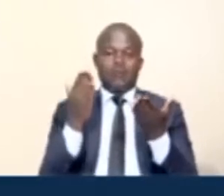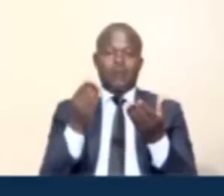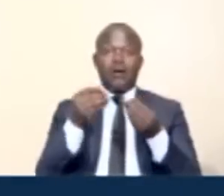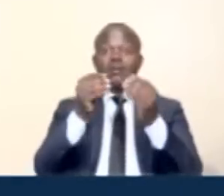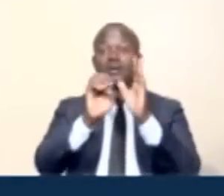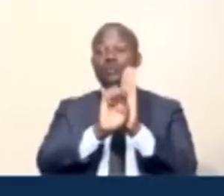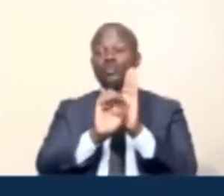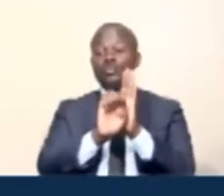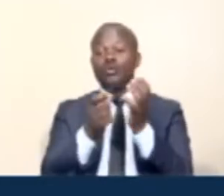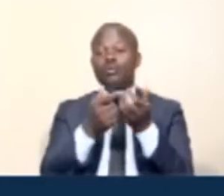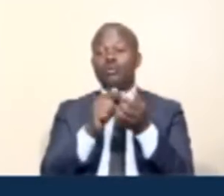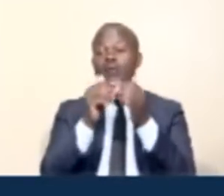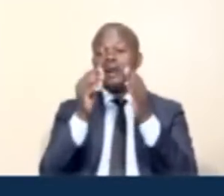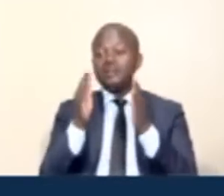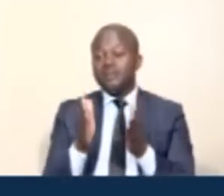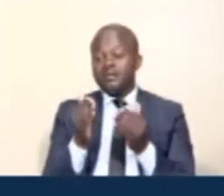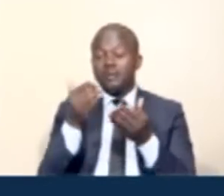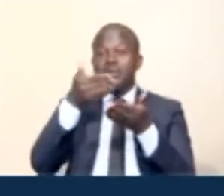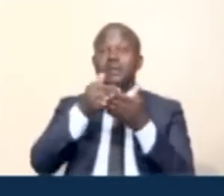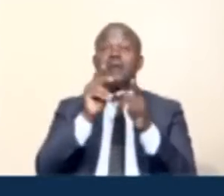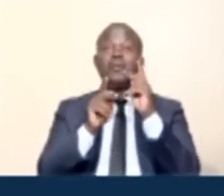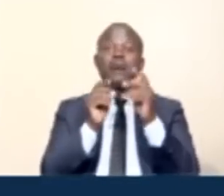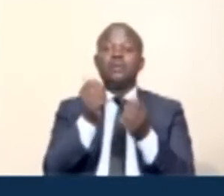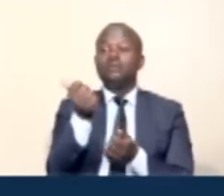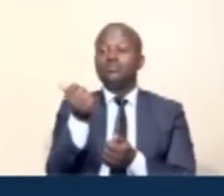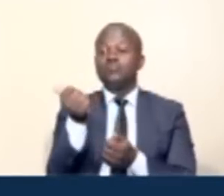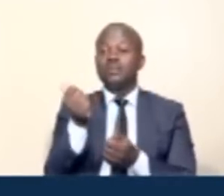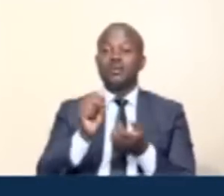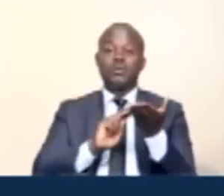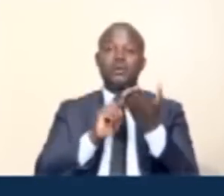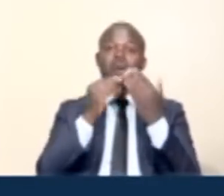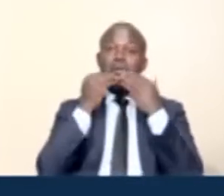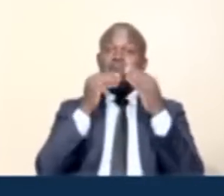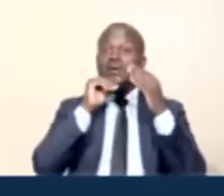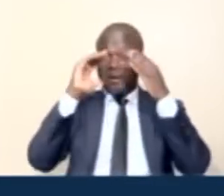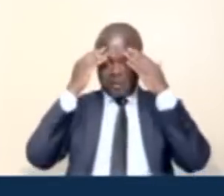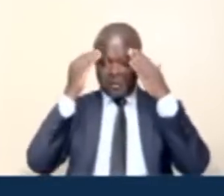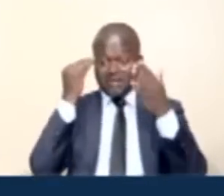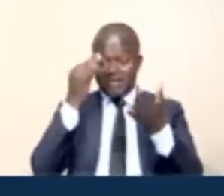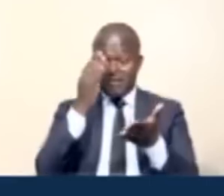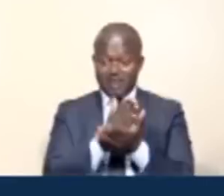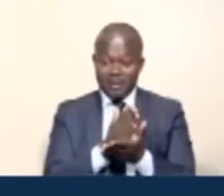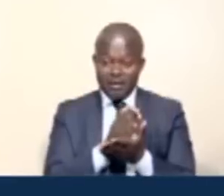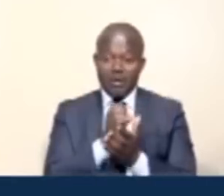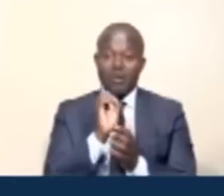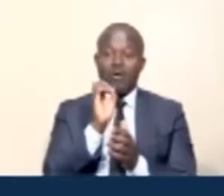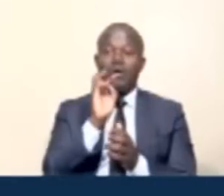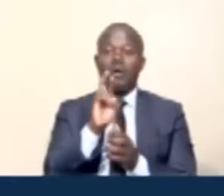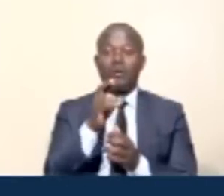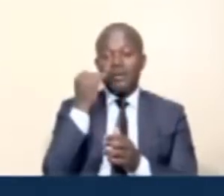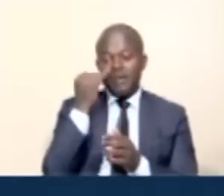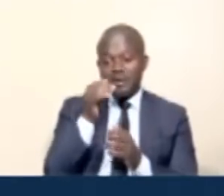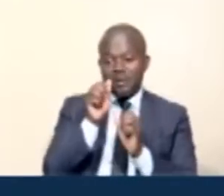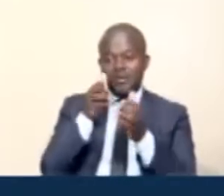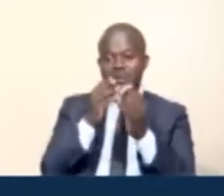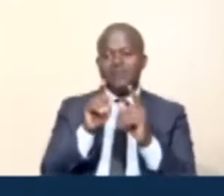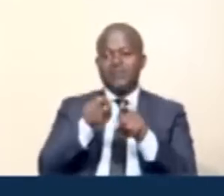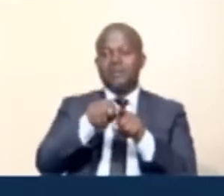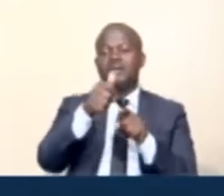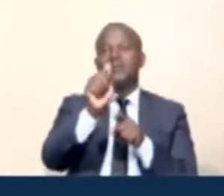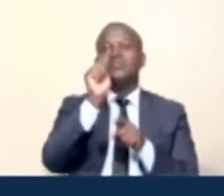urugero rwa mubazi. Kugeza ubu ngubu abantu batega moto ntabwo igikoreshwa, ntabwo hazwi nimba yarahagaze cyangwa se nimba kuyikurikirana